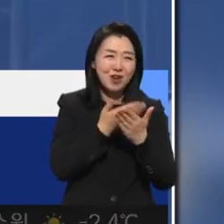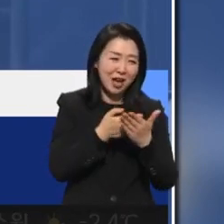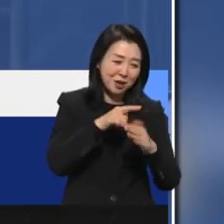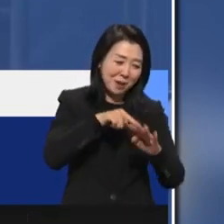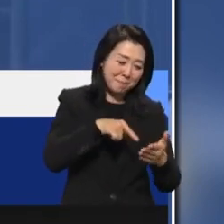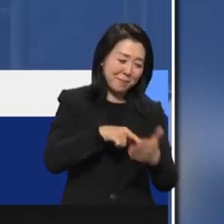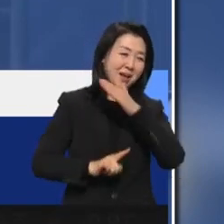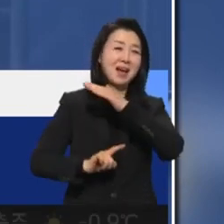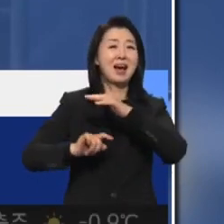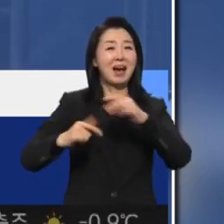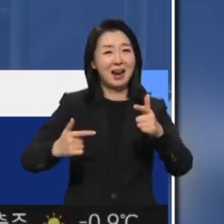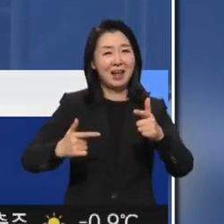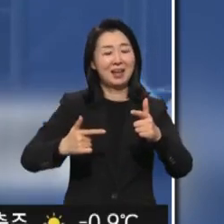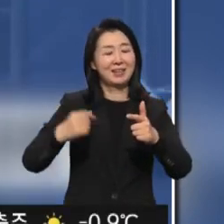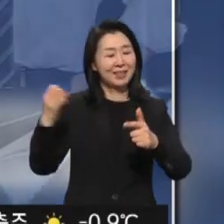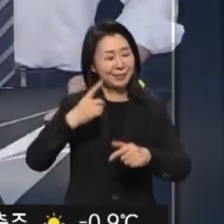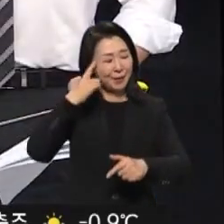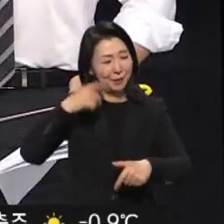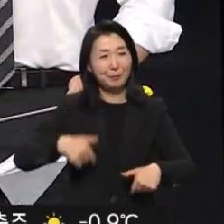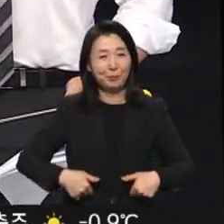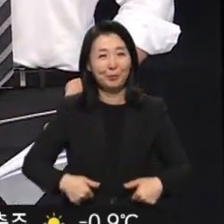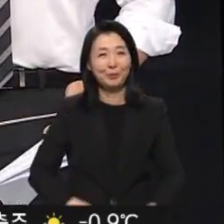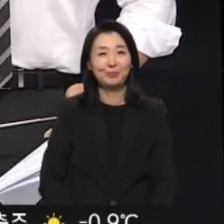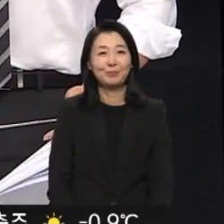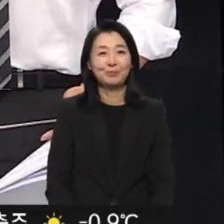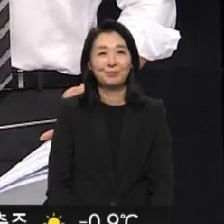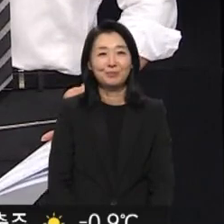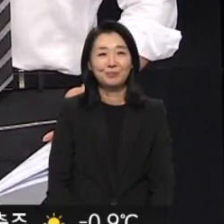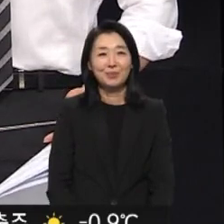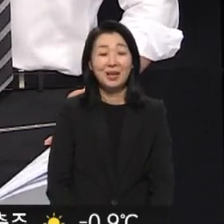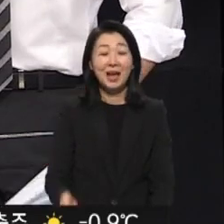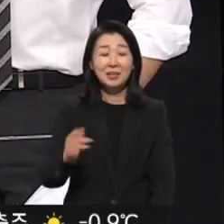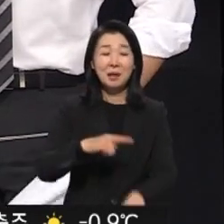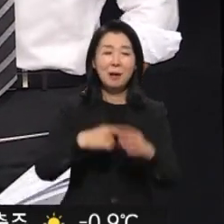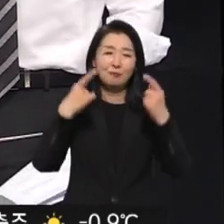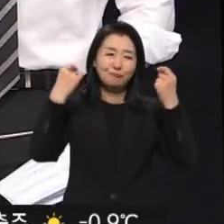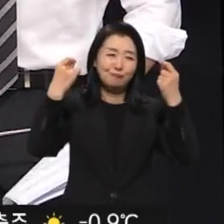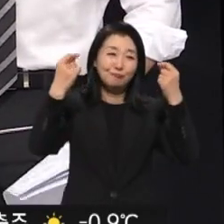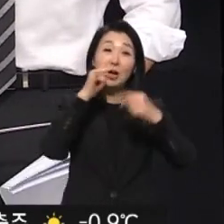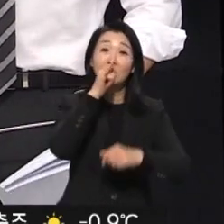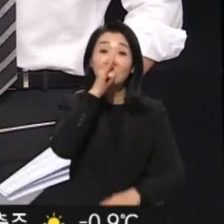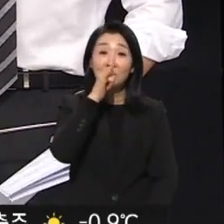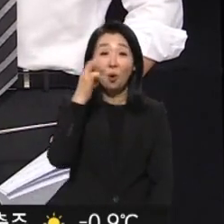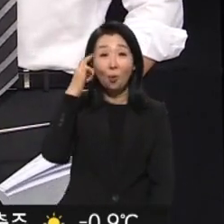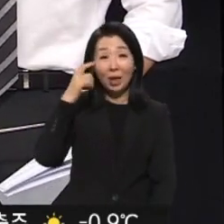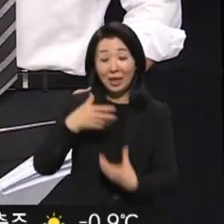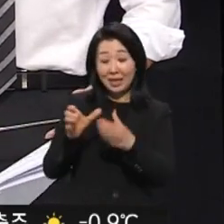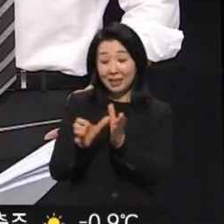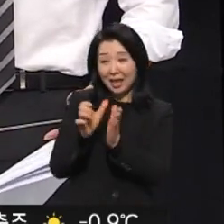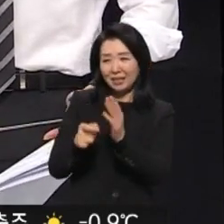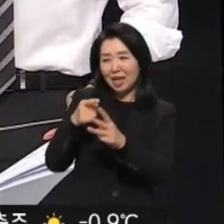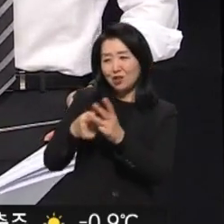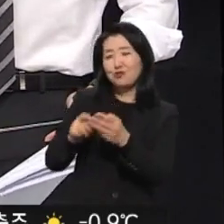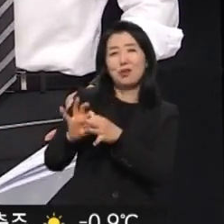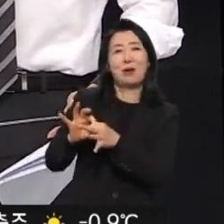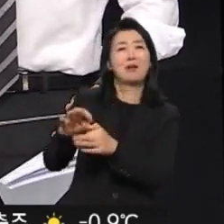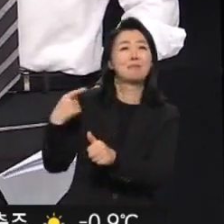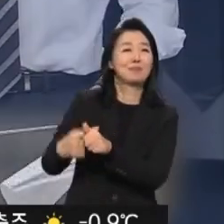마음으로 잘 생각해 보고 있습니다. 예. 다만 일관성을 유지한 게 하나 있습니다. 이 당내 친윤계를 향한